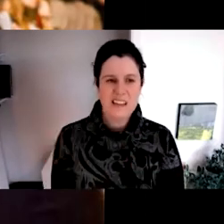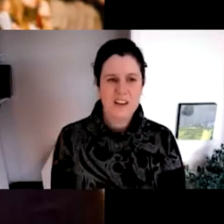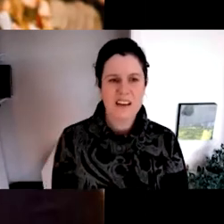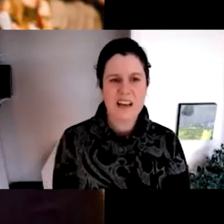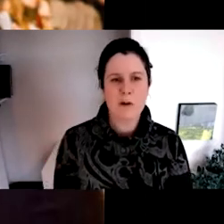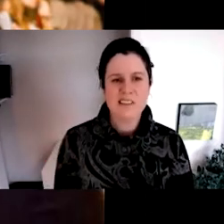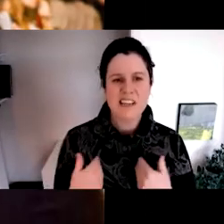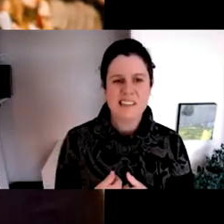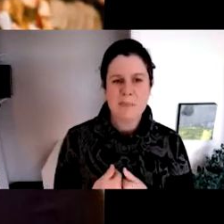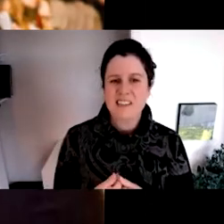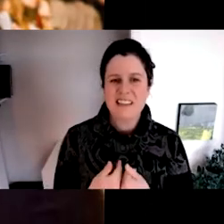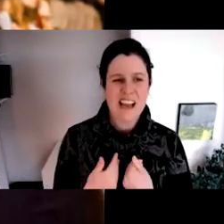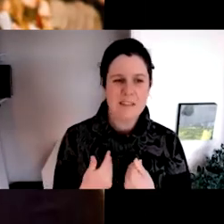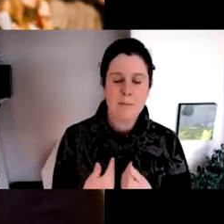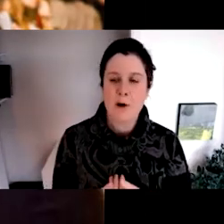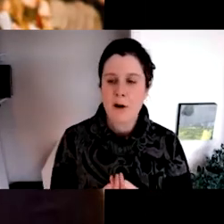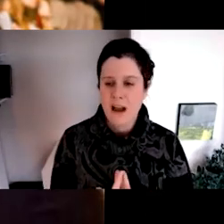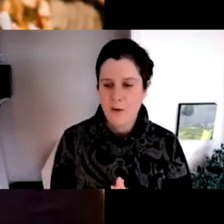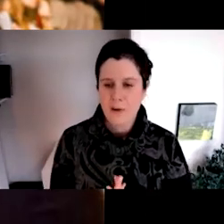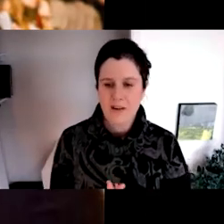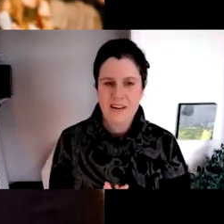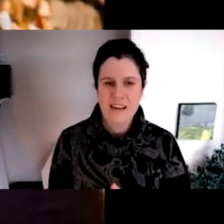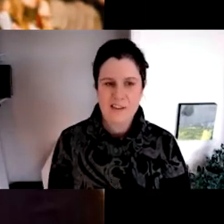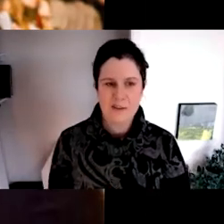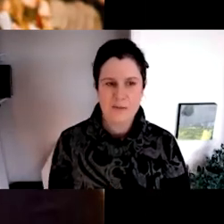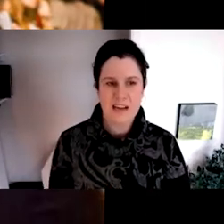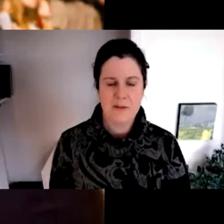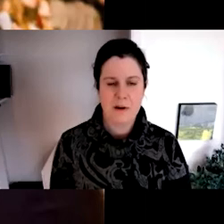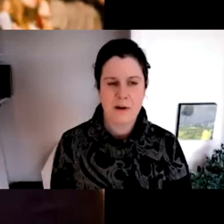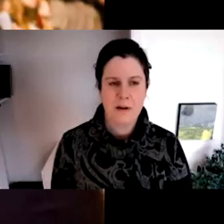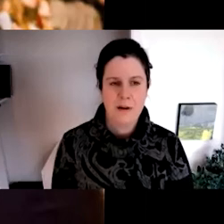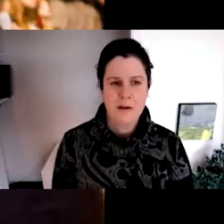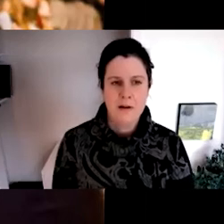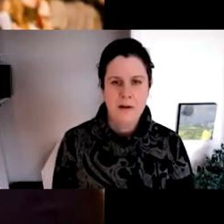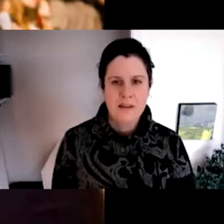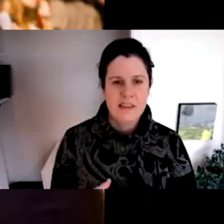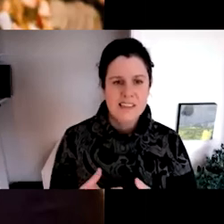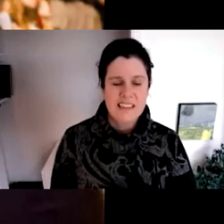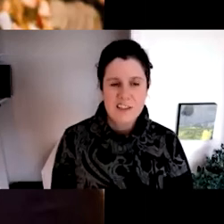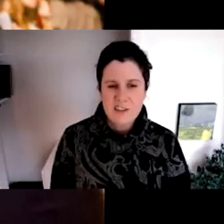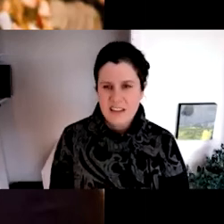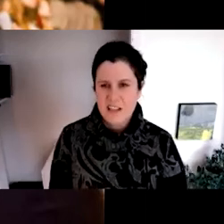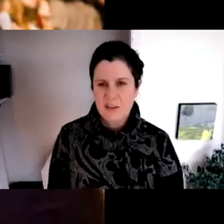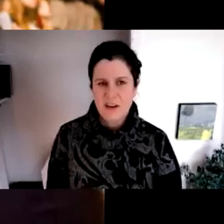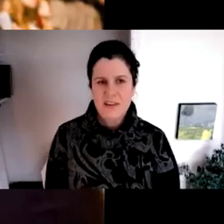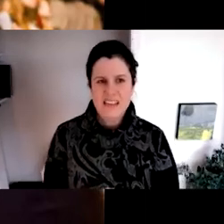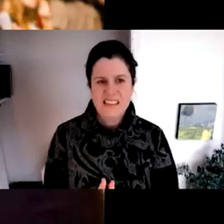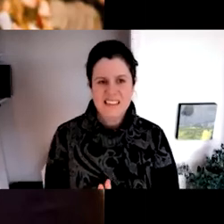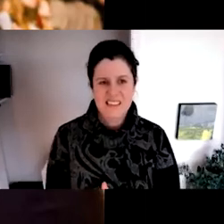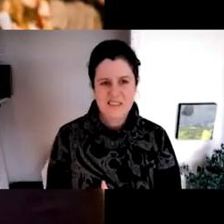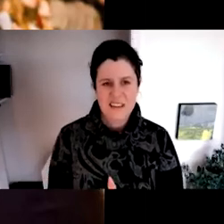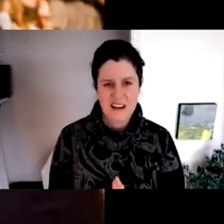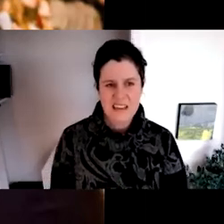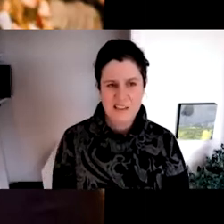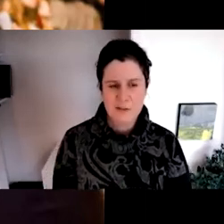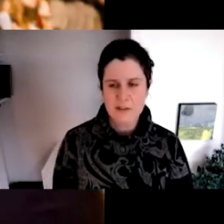'est qu'à postérioré qu'elles m'ont dit que c'est parce qu'elles n'arrivaient pas à comprendre les lectures obligatoires cette année j'ai fait traduire un article